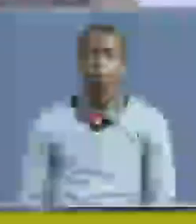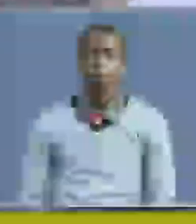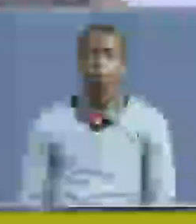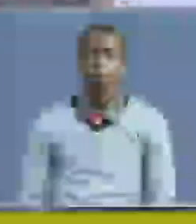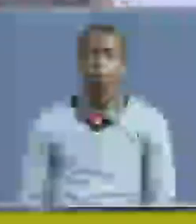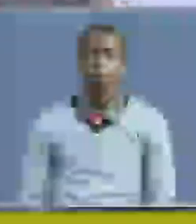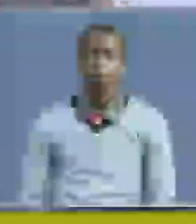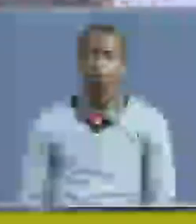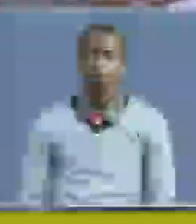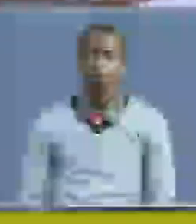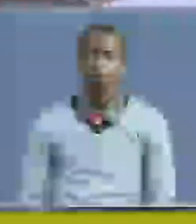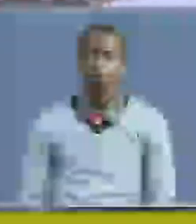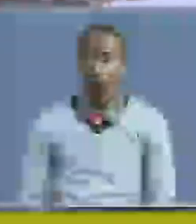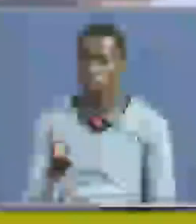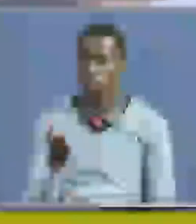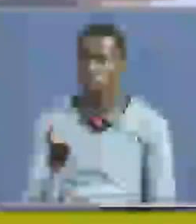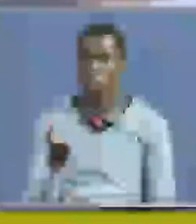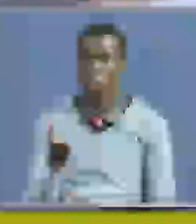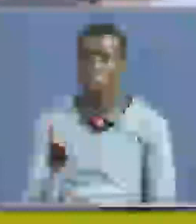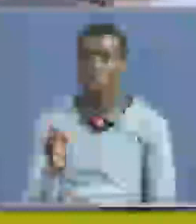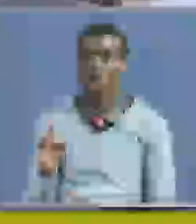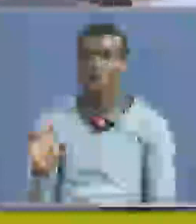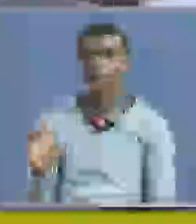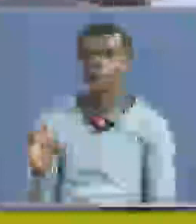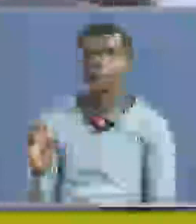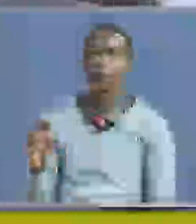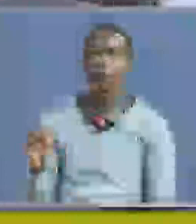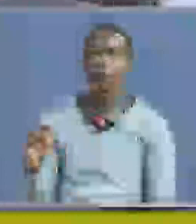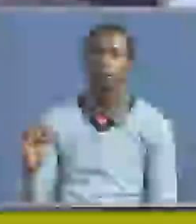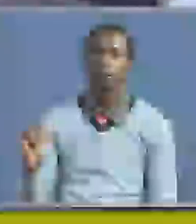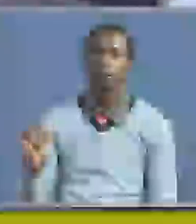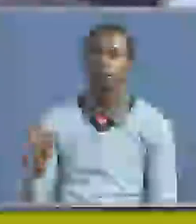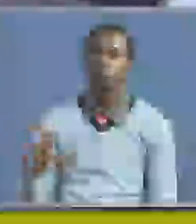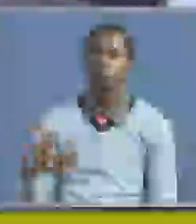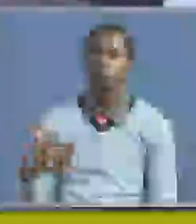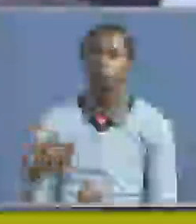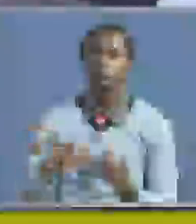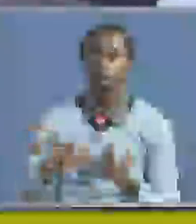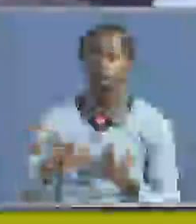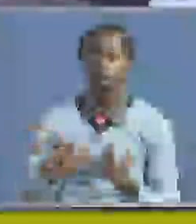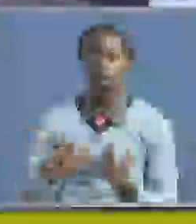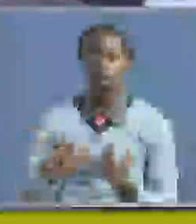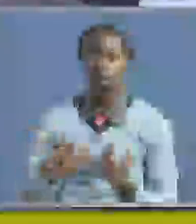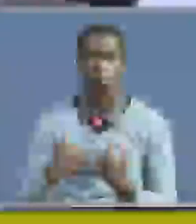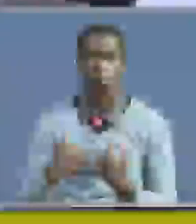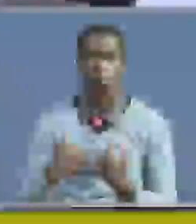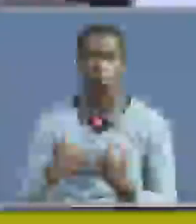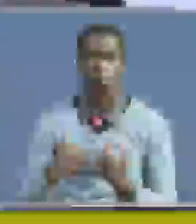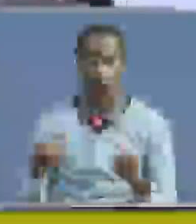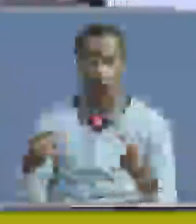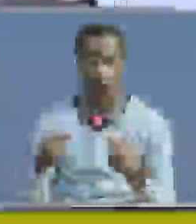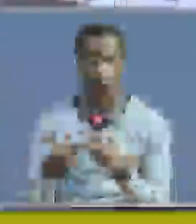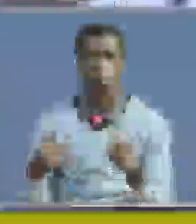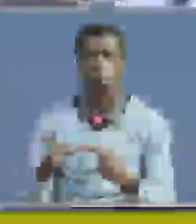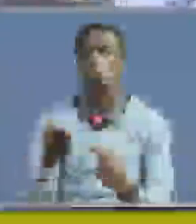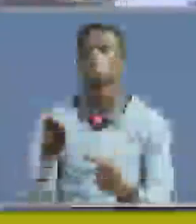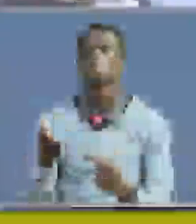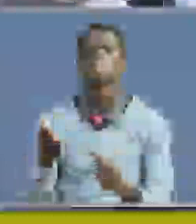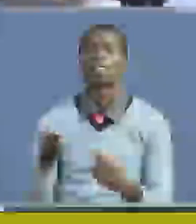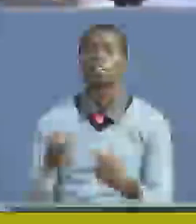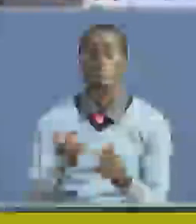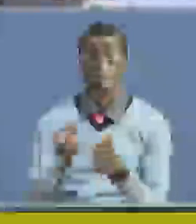Hapa Ngoben Ololulunga tumekuwa na kisirani ingine huko,